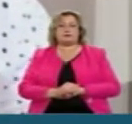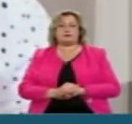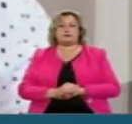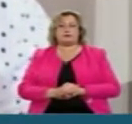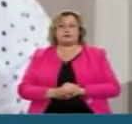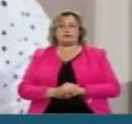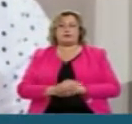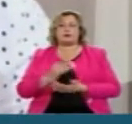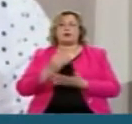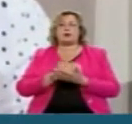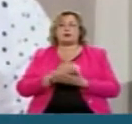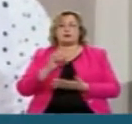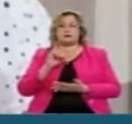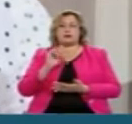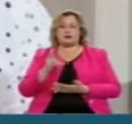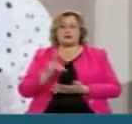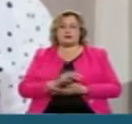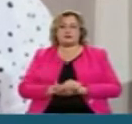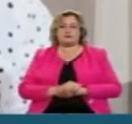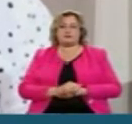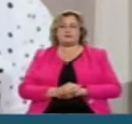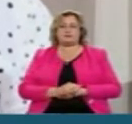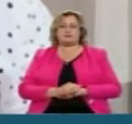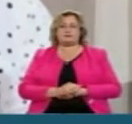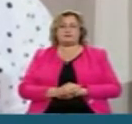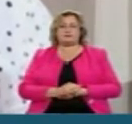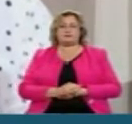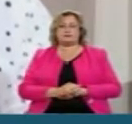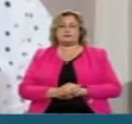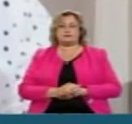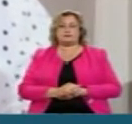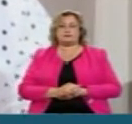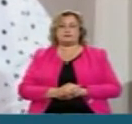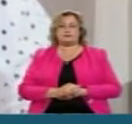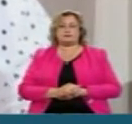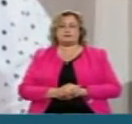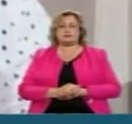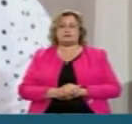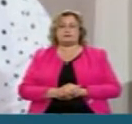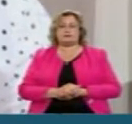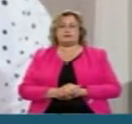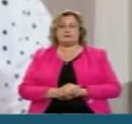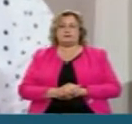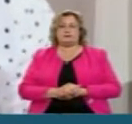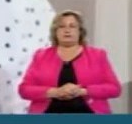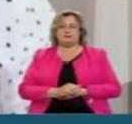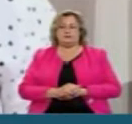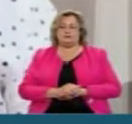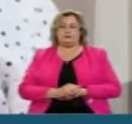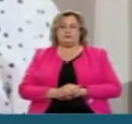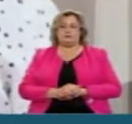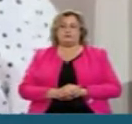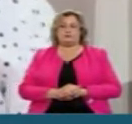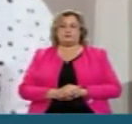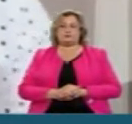қатар балалар мектепке, жаңағы балабақшаға бәріне тұрғызу, ол бізге тікелей